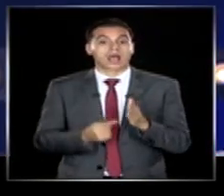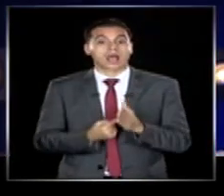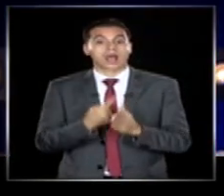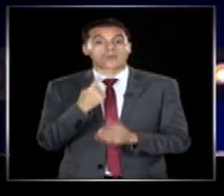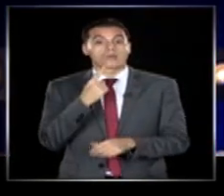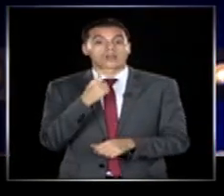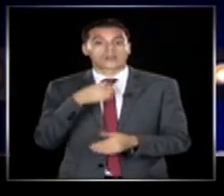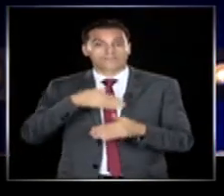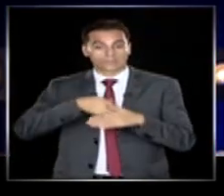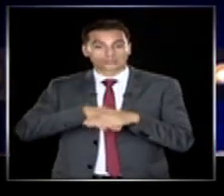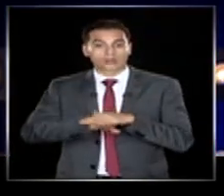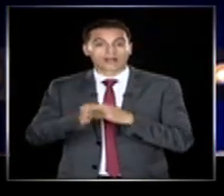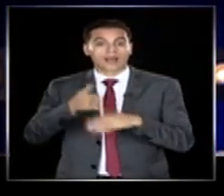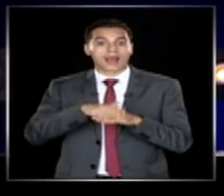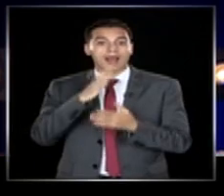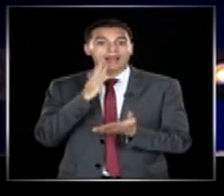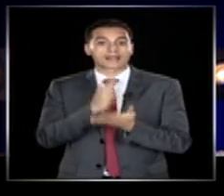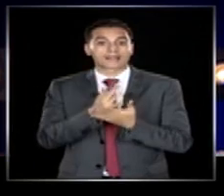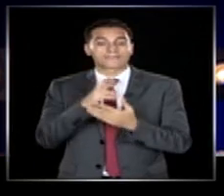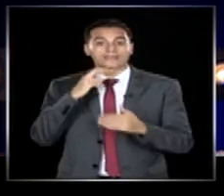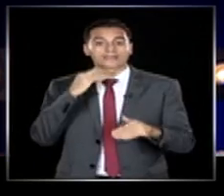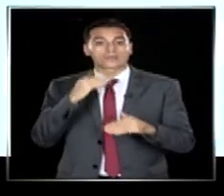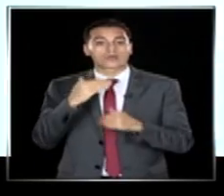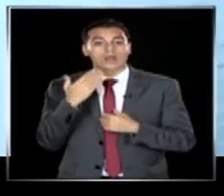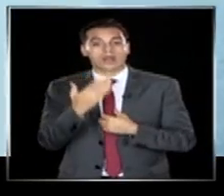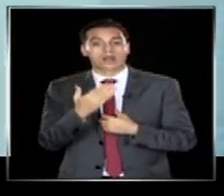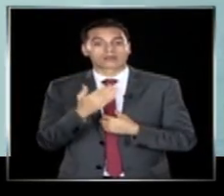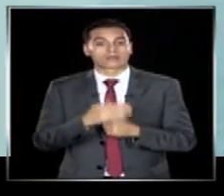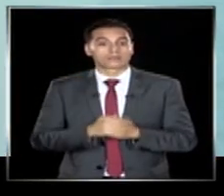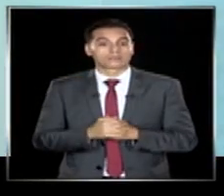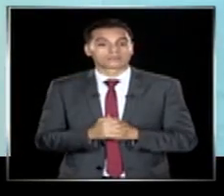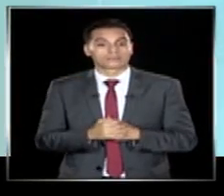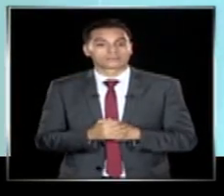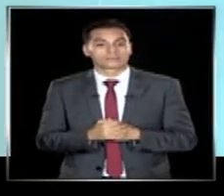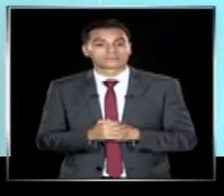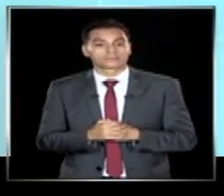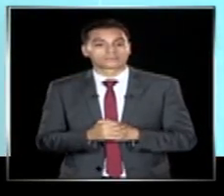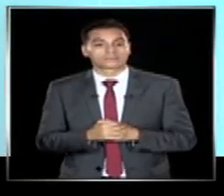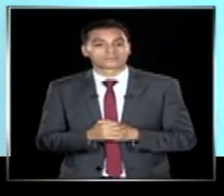أول متزحلق على الجليد من ذوي الهمم.